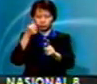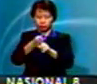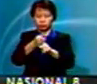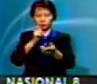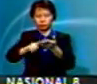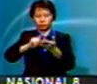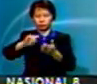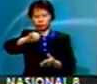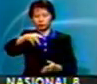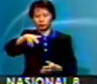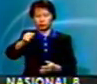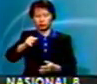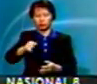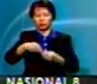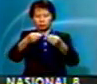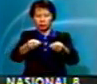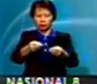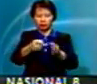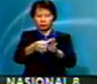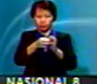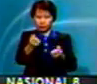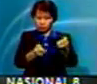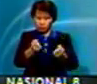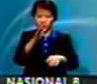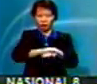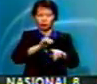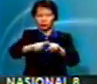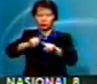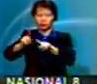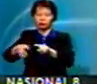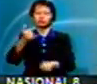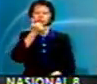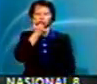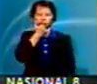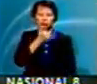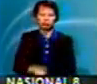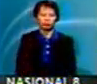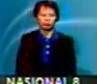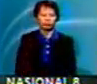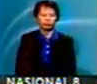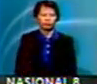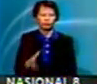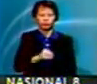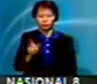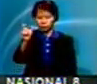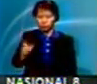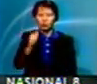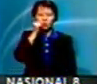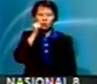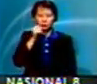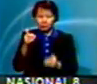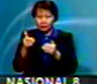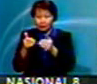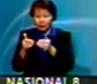JPJ PG1 dikenakan pada pemilik kenderaan atas beberapa kesalahan. Sementara itu, seorang gadis